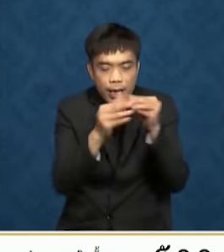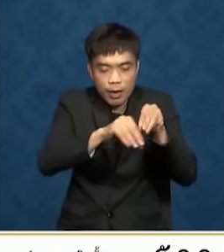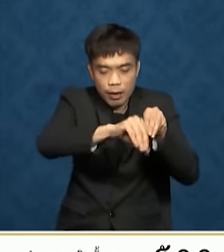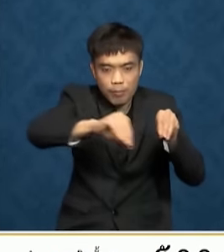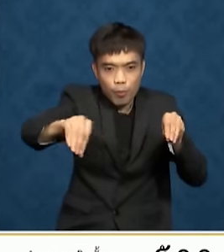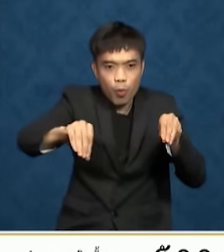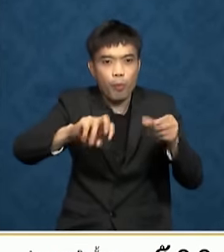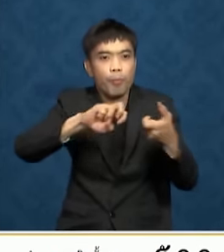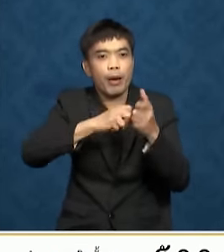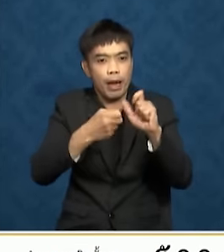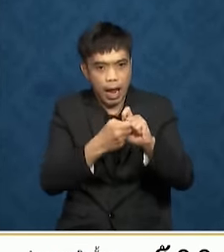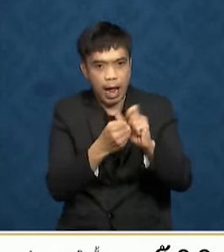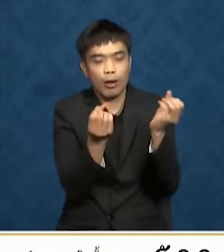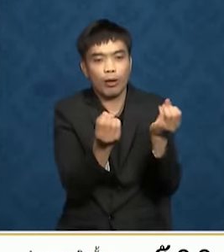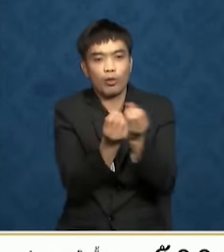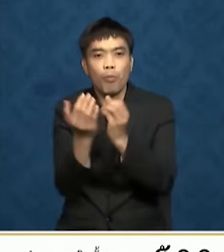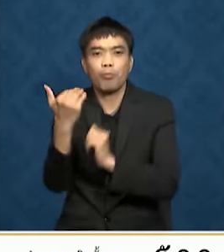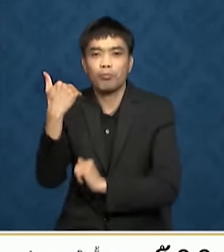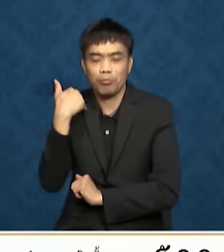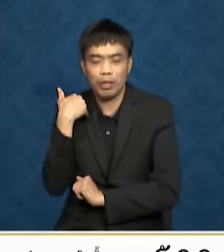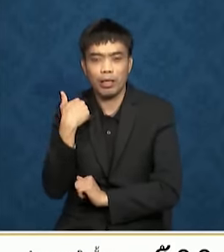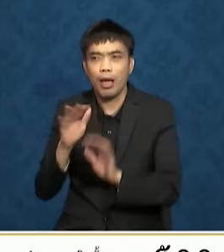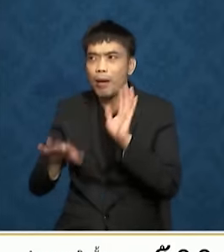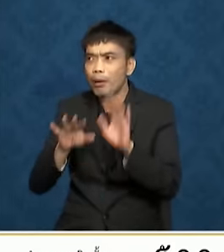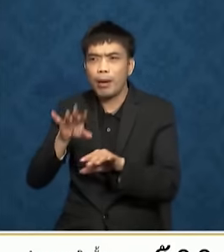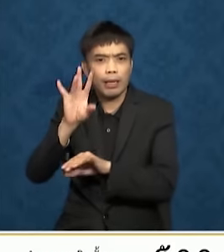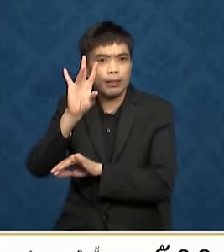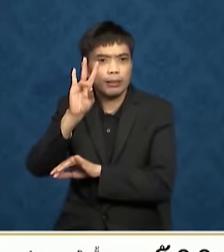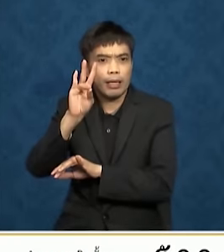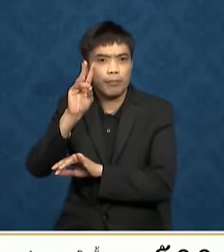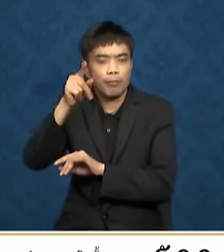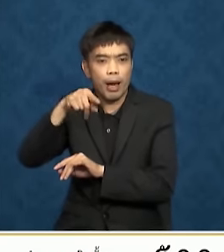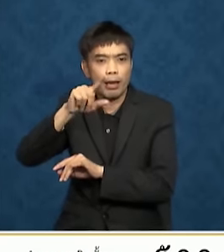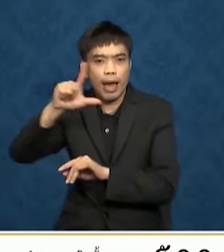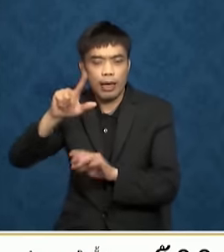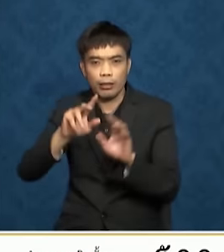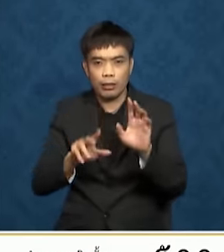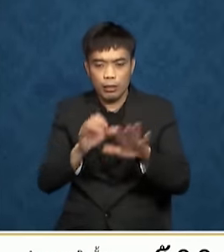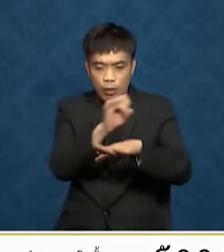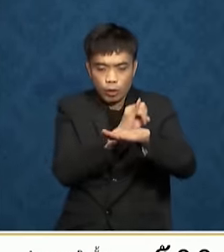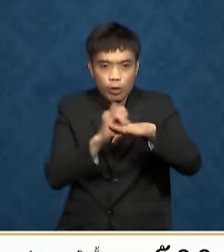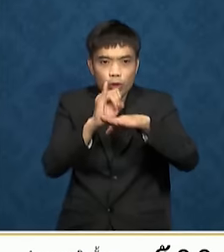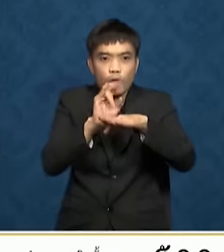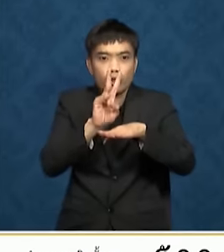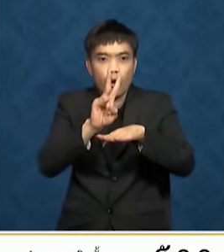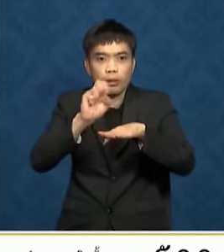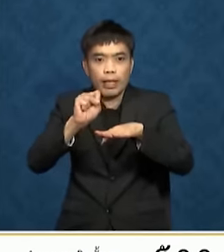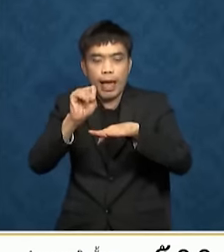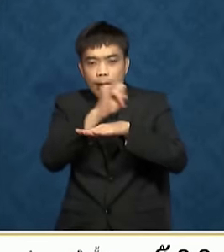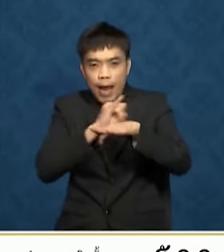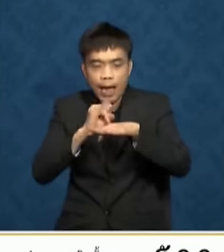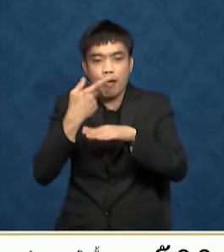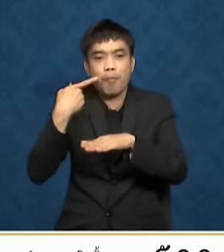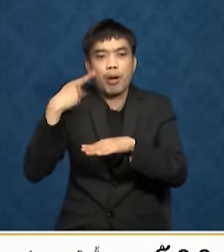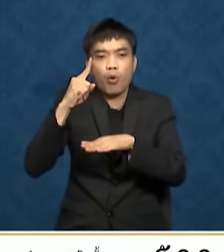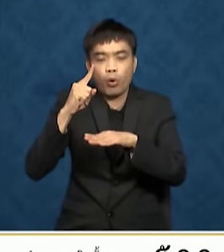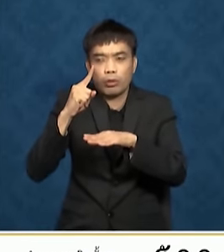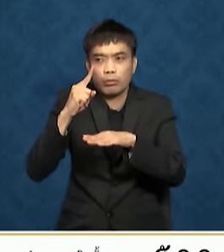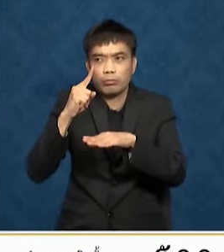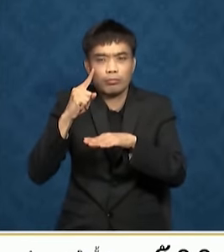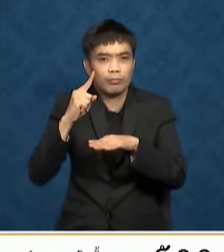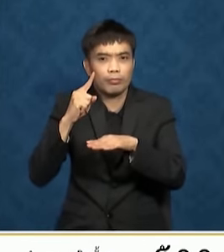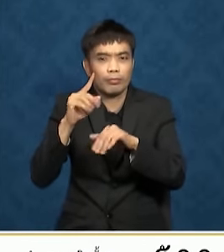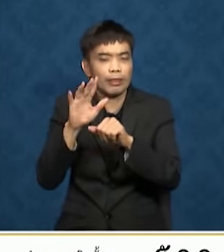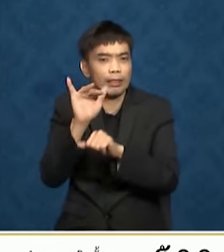ชลประทานเนี่ยงบมันแค่ 7,000ล้านบาทครับท่านประธานไม่ถึง 200,000ไร่ครับที่จะได้ผลประโยชน์จากงบประมาณนี้อันนี้นี่คือ